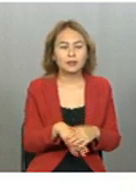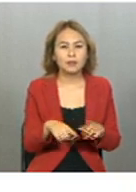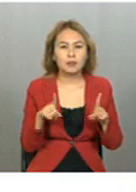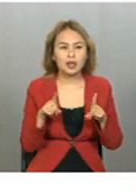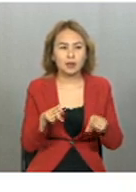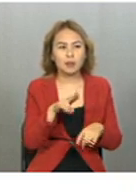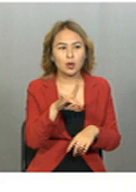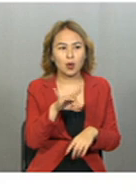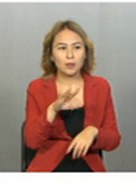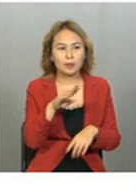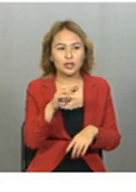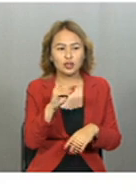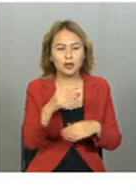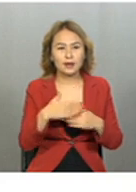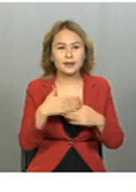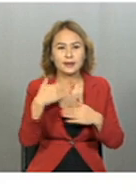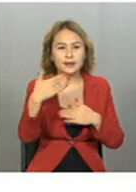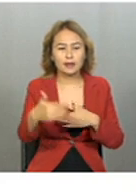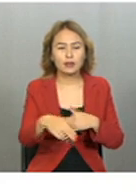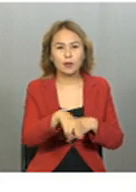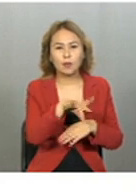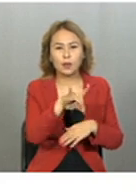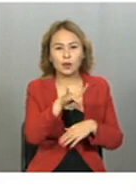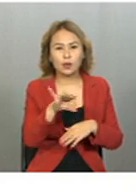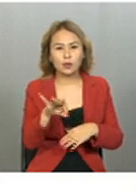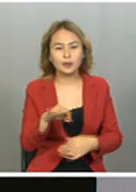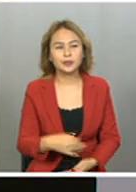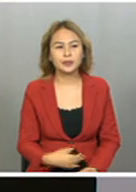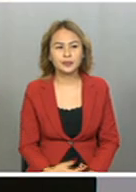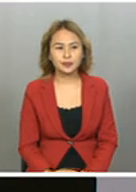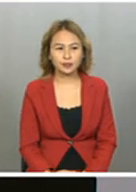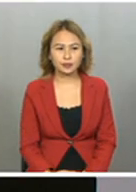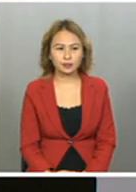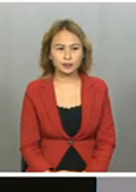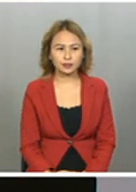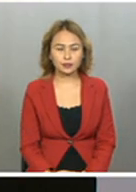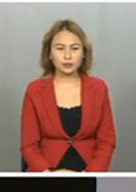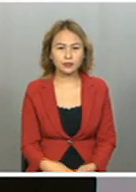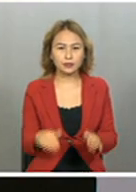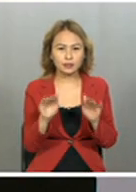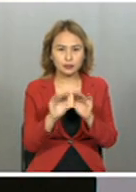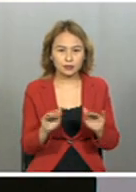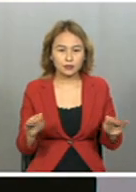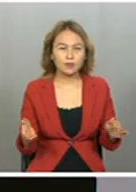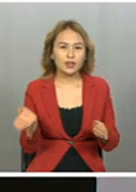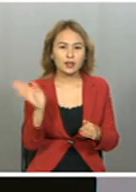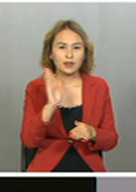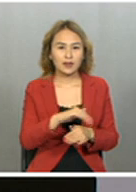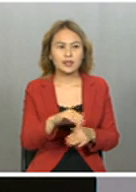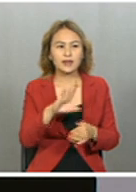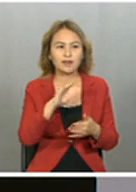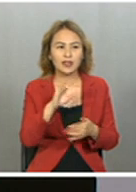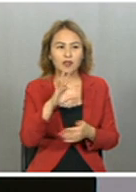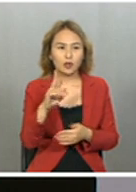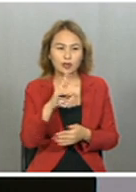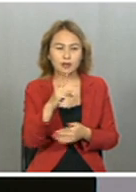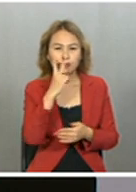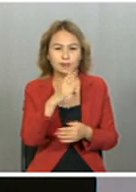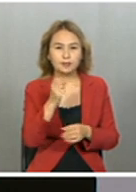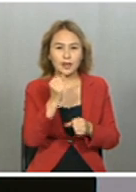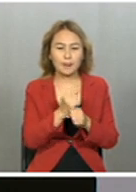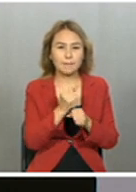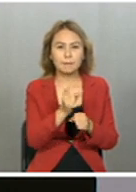Пробежал расстояние. Приставка «про». Ребята, давайте сделаем вывод.